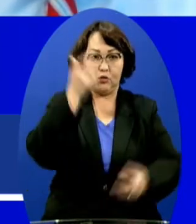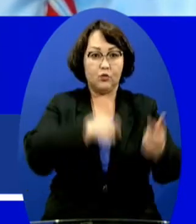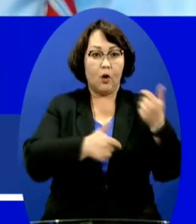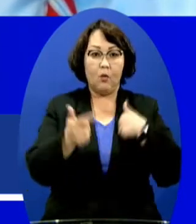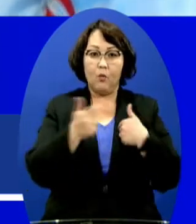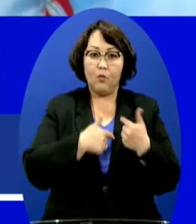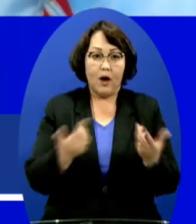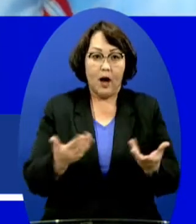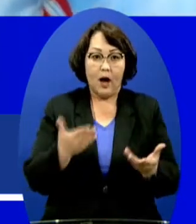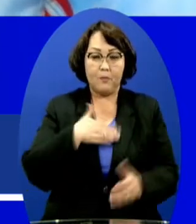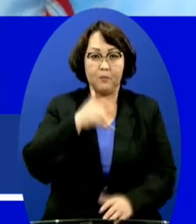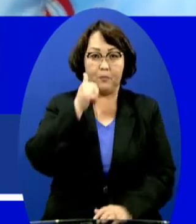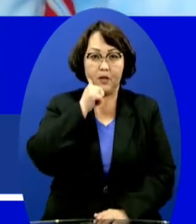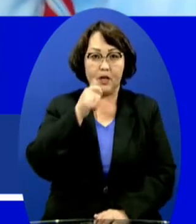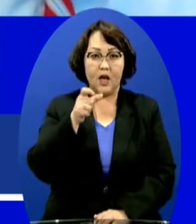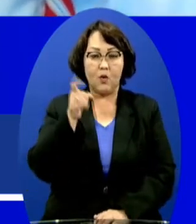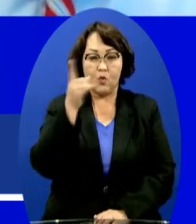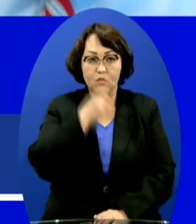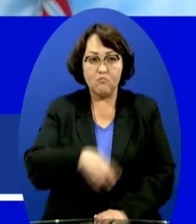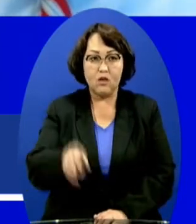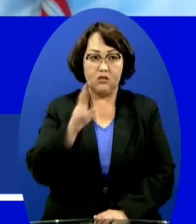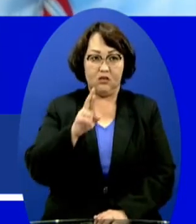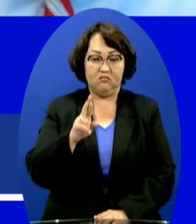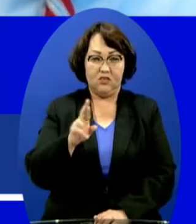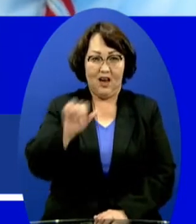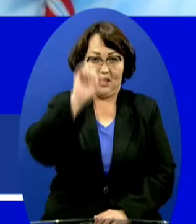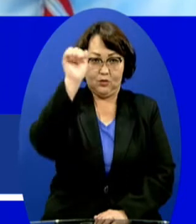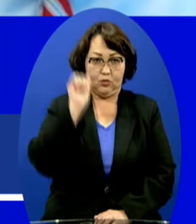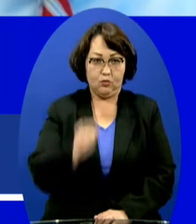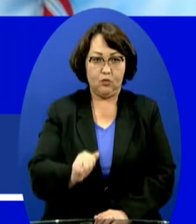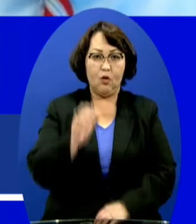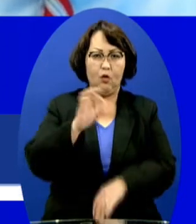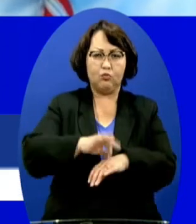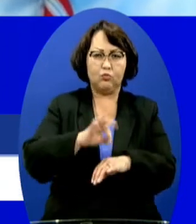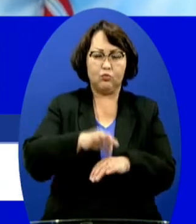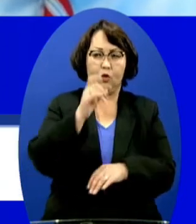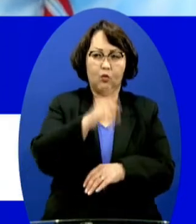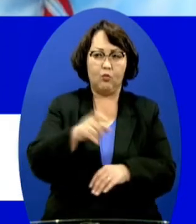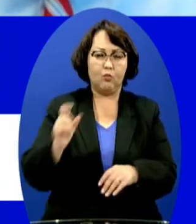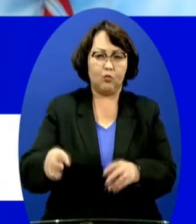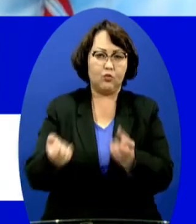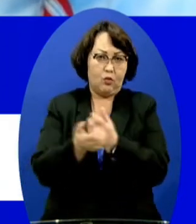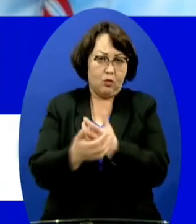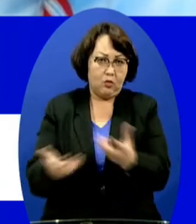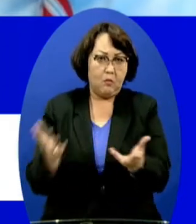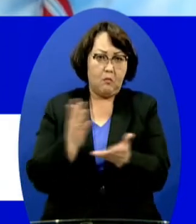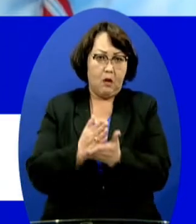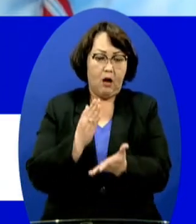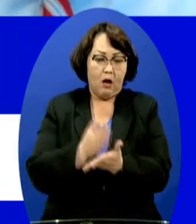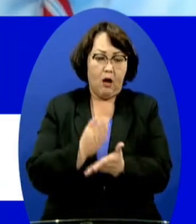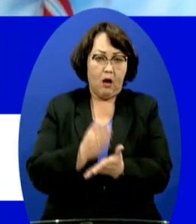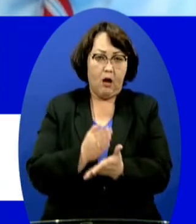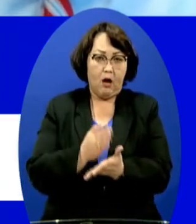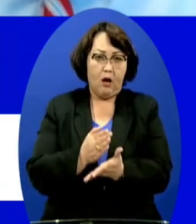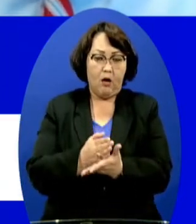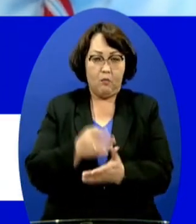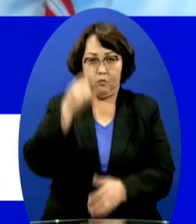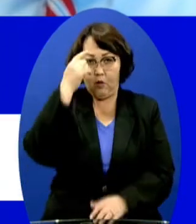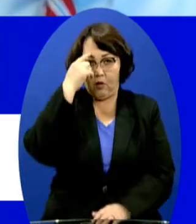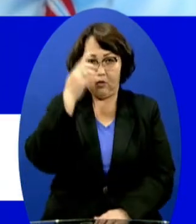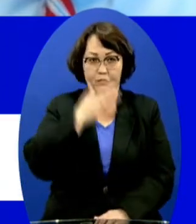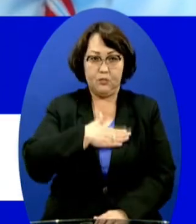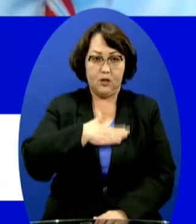асуудлууд эрүүл мэндийн асуудал. Өвчтөн хүмүүс нэлээд байна. Тэгэхээр зэрэг энд бол манай Монгол